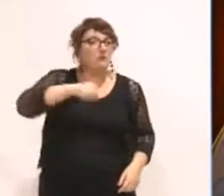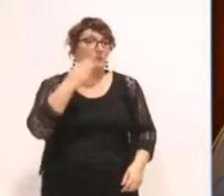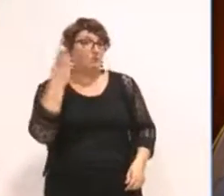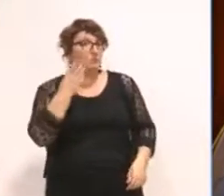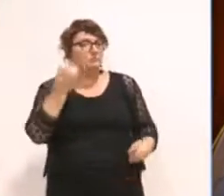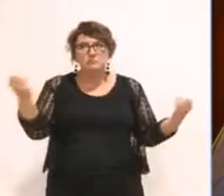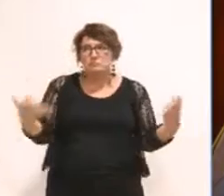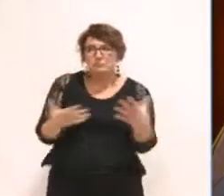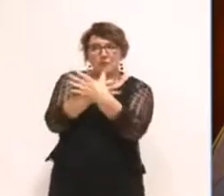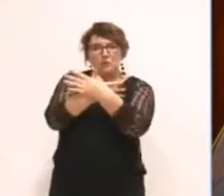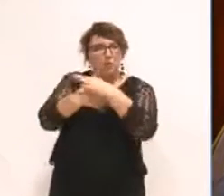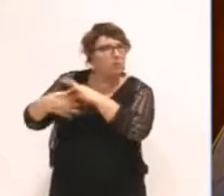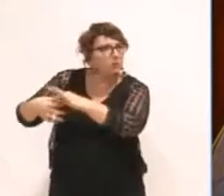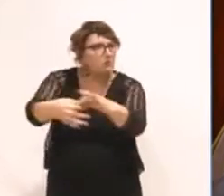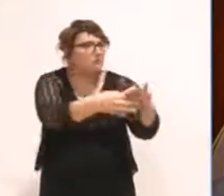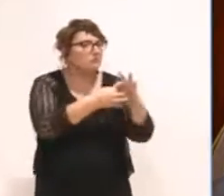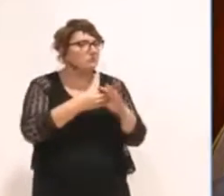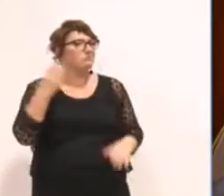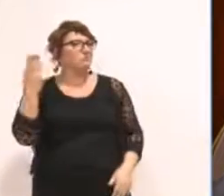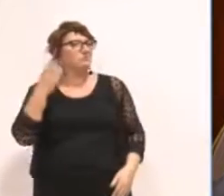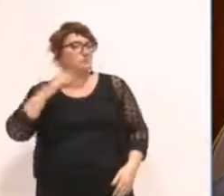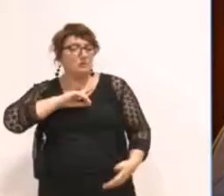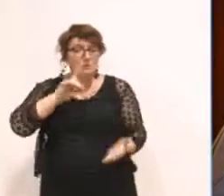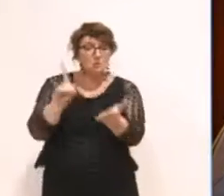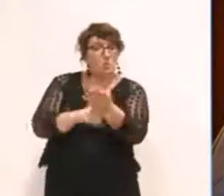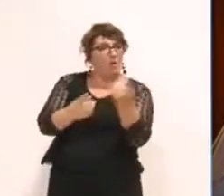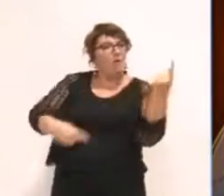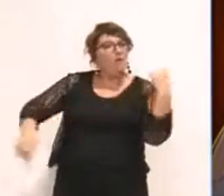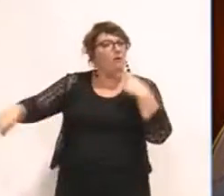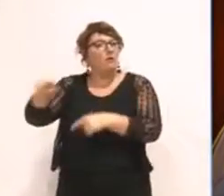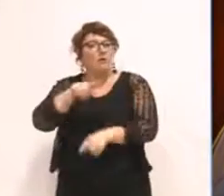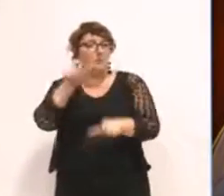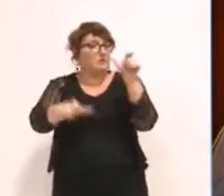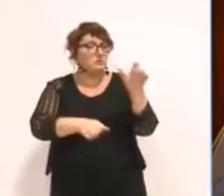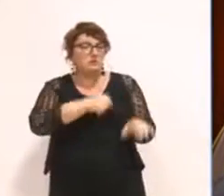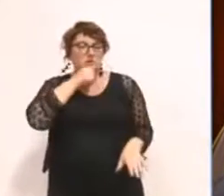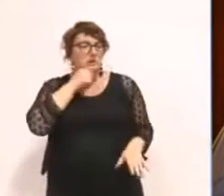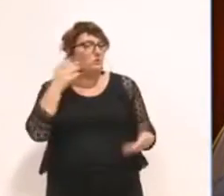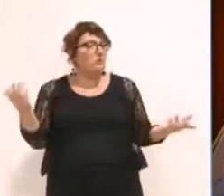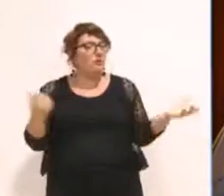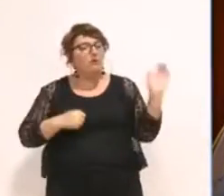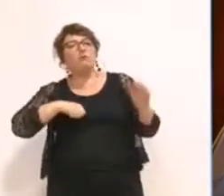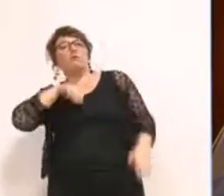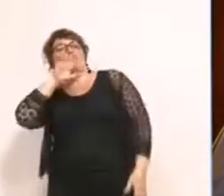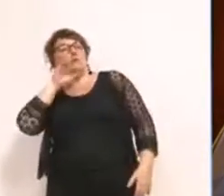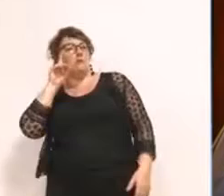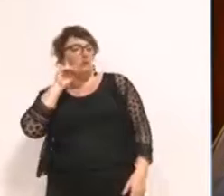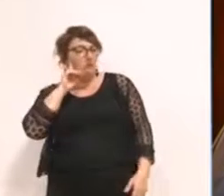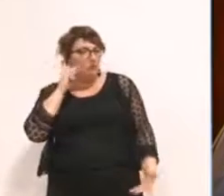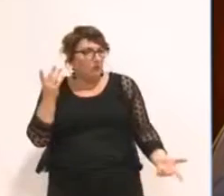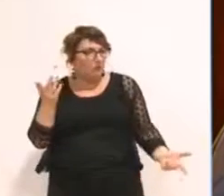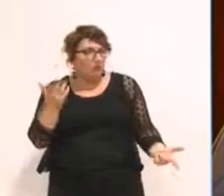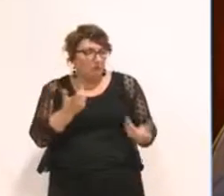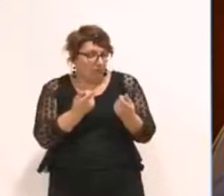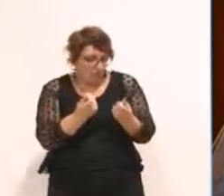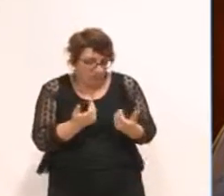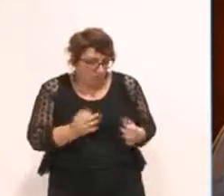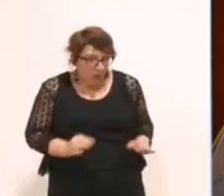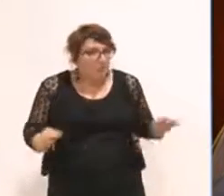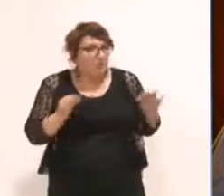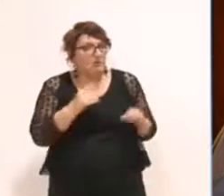métropole. Un droit dont on risque de priver nombre de nos seniors, accentuant ainsi leur isolement.